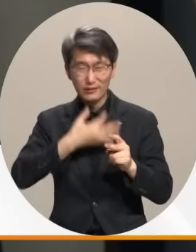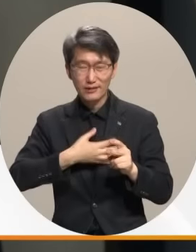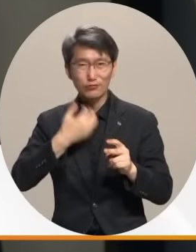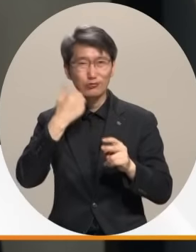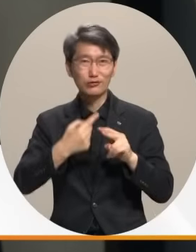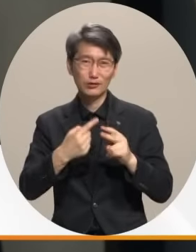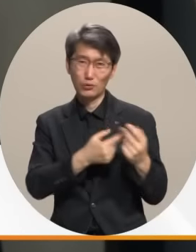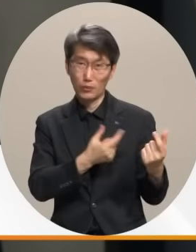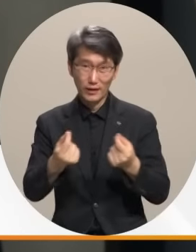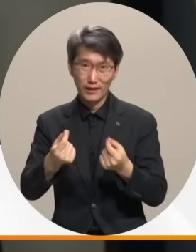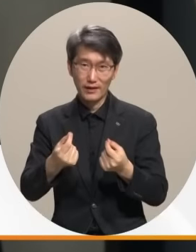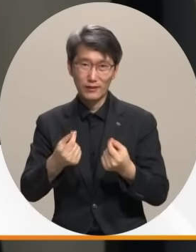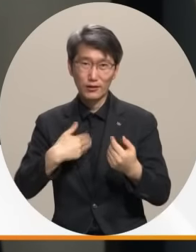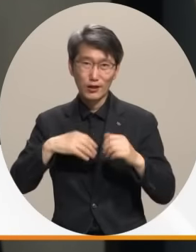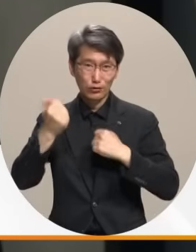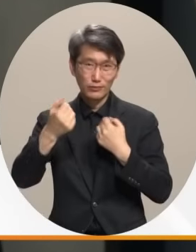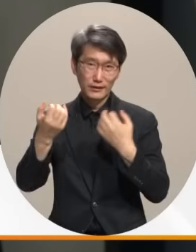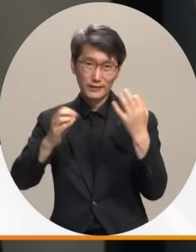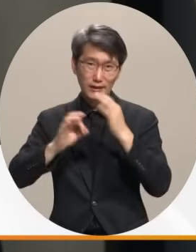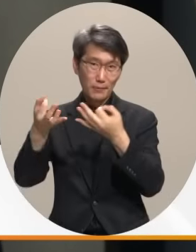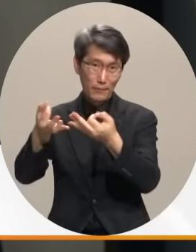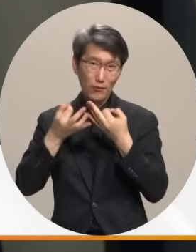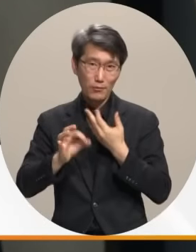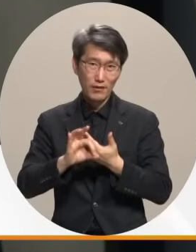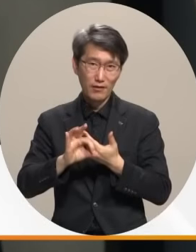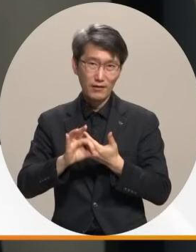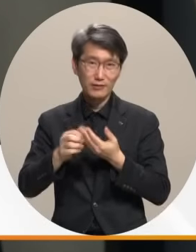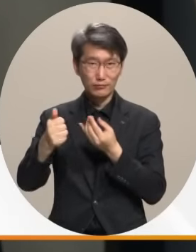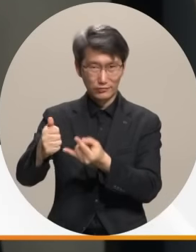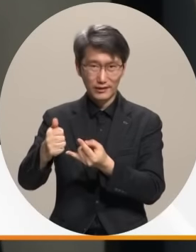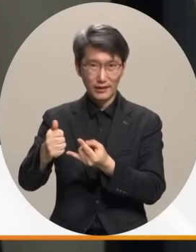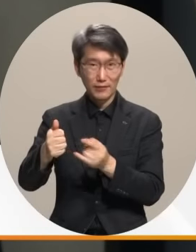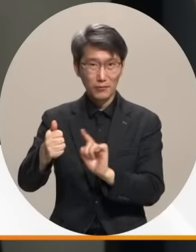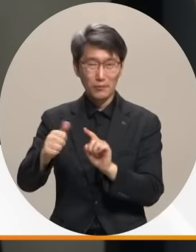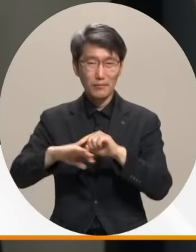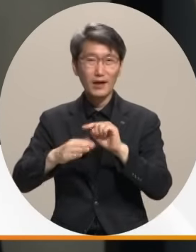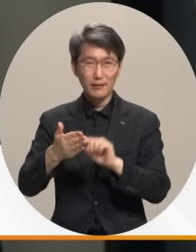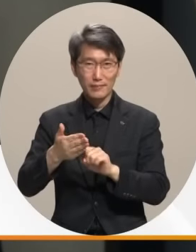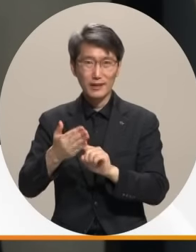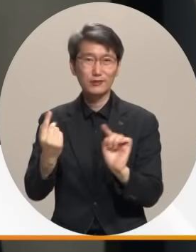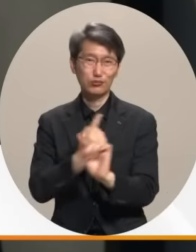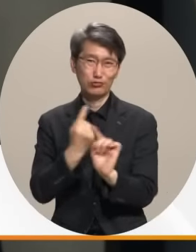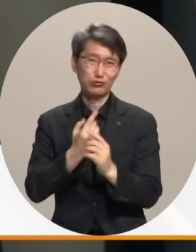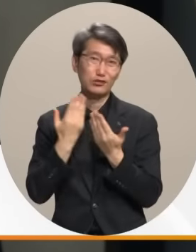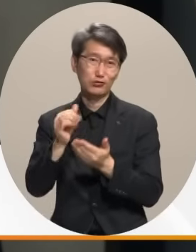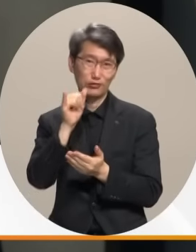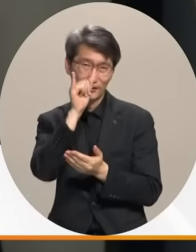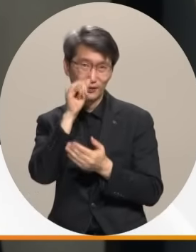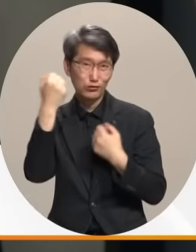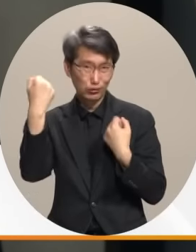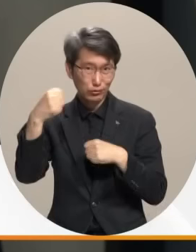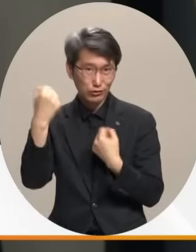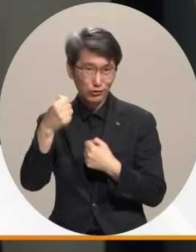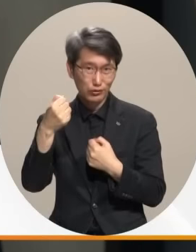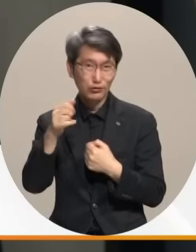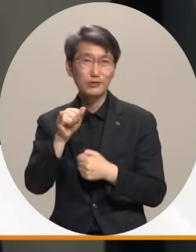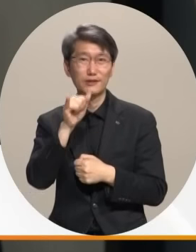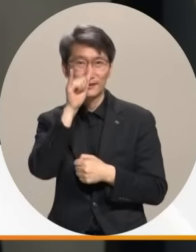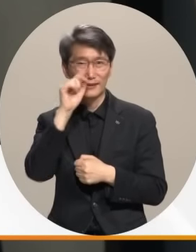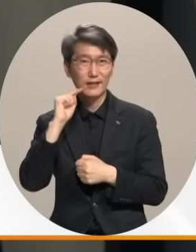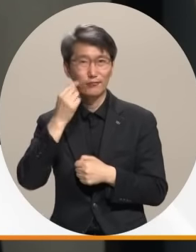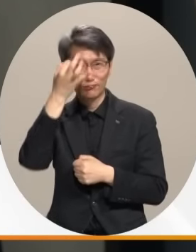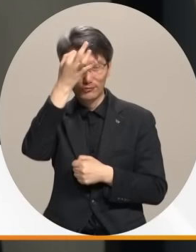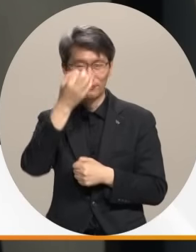그럴 때 이제 저의 춤을 찾아 주시면 제가 그분께 마음의 치유를 드릴 수 있는 춤을 출 수 있는